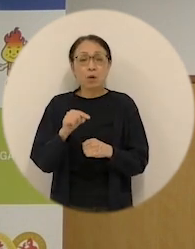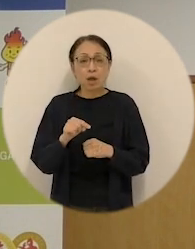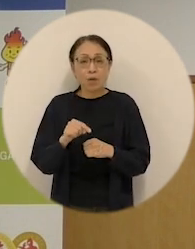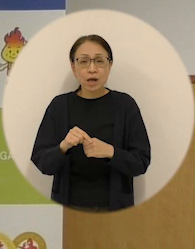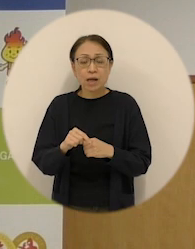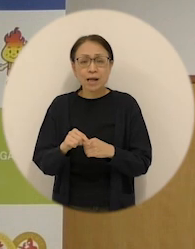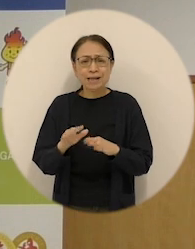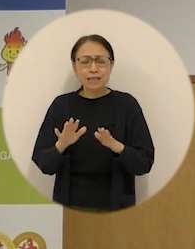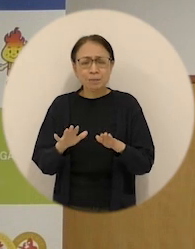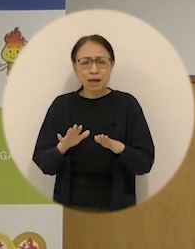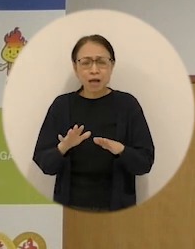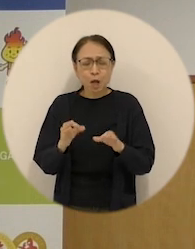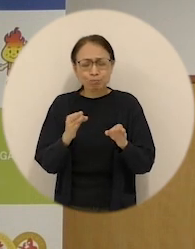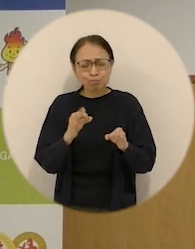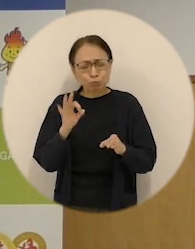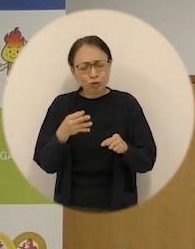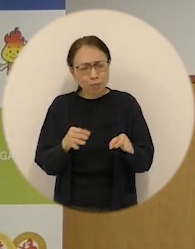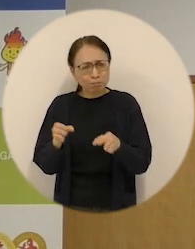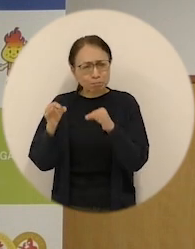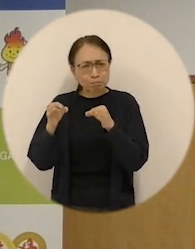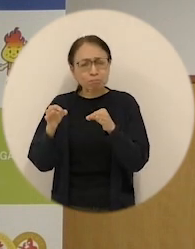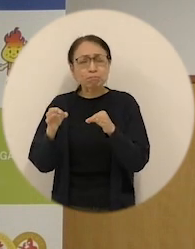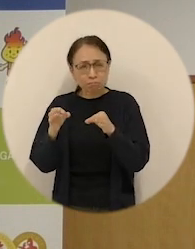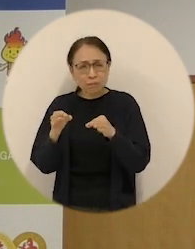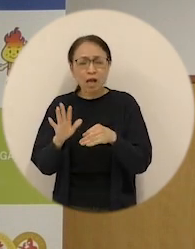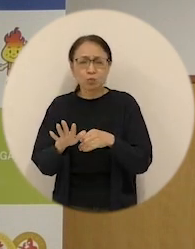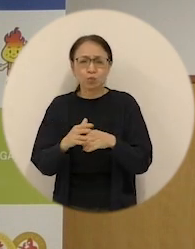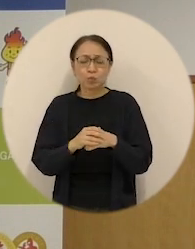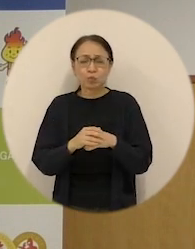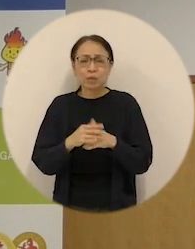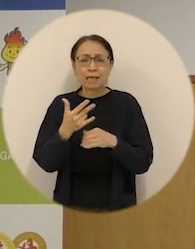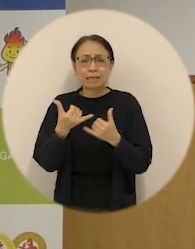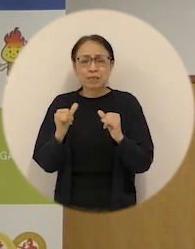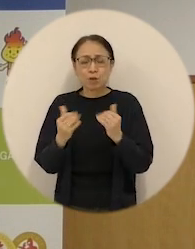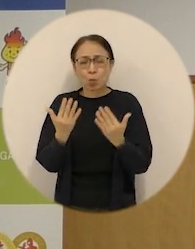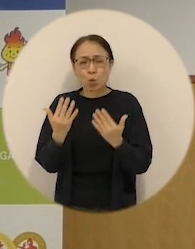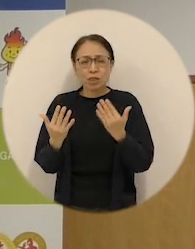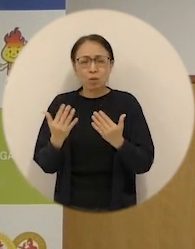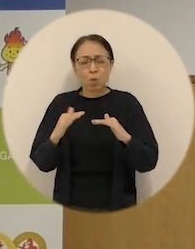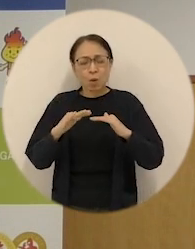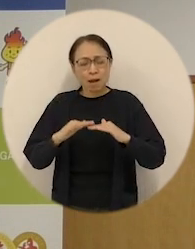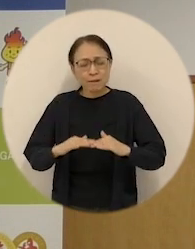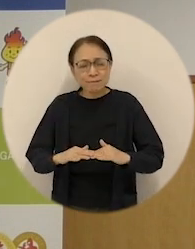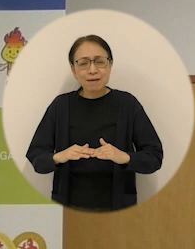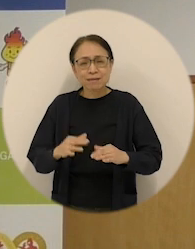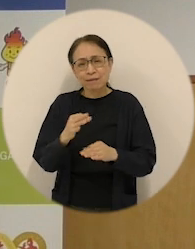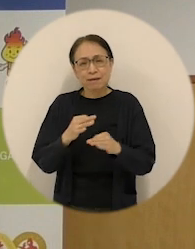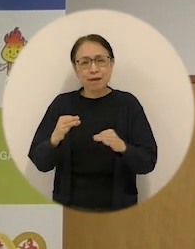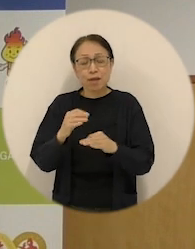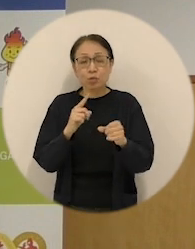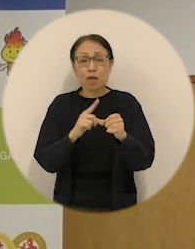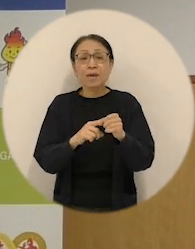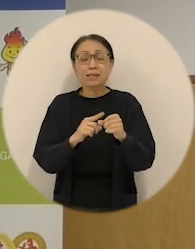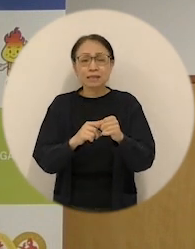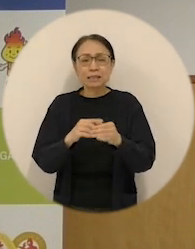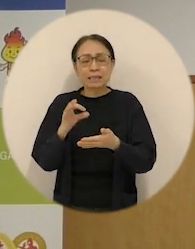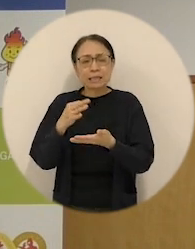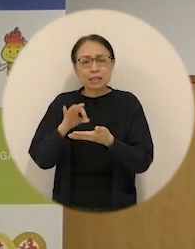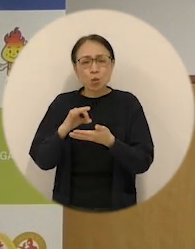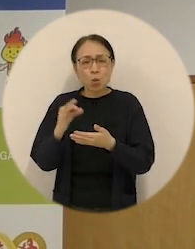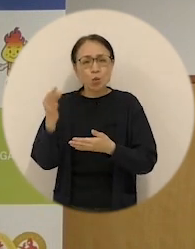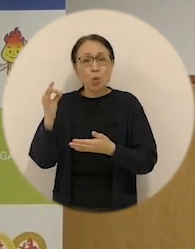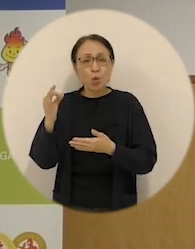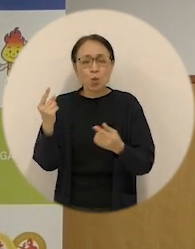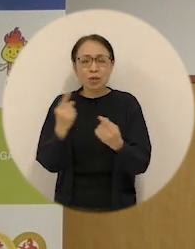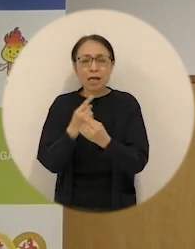般の物価高騰等を踏まえ市民の森の安定した経営を図るため使用料の改定について